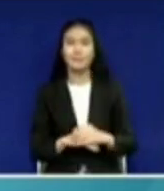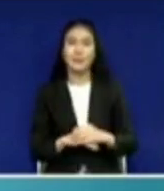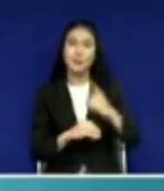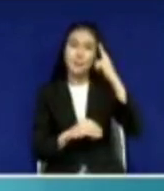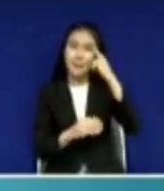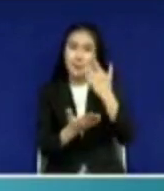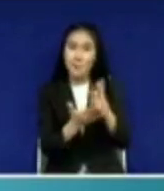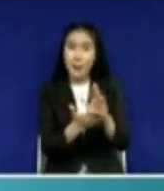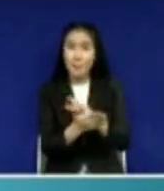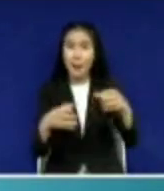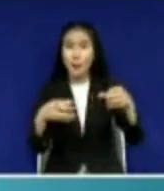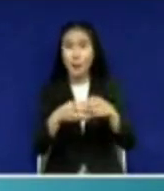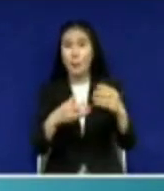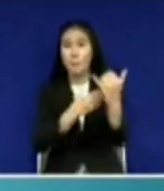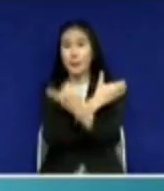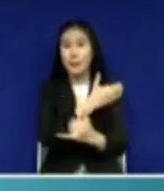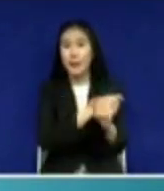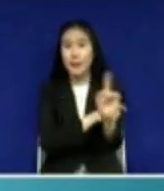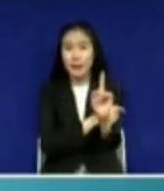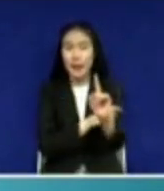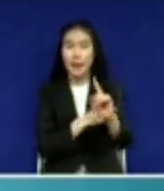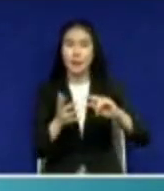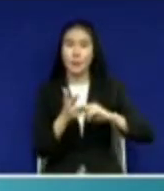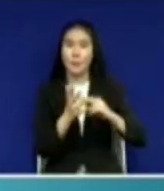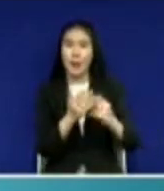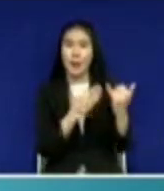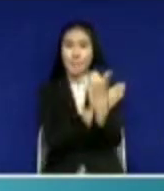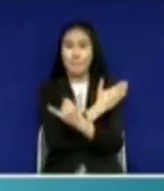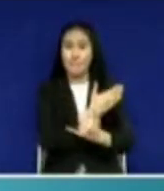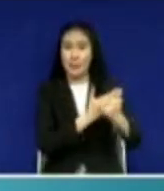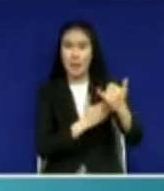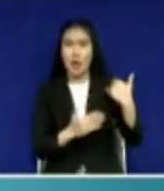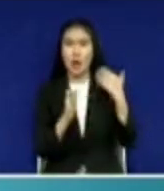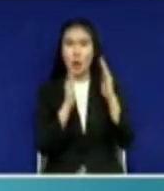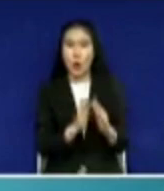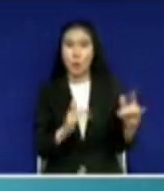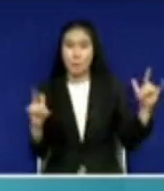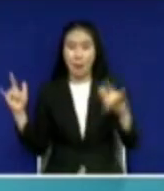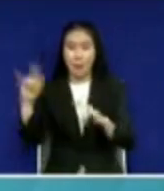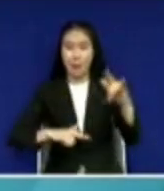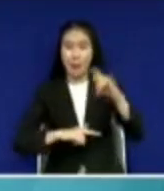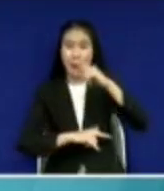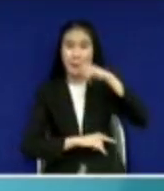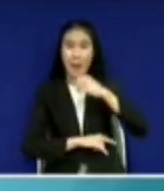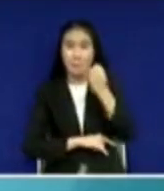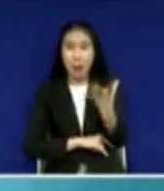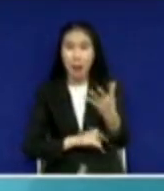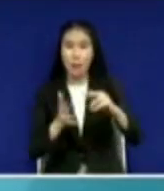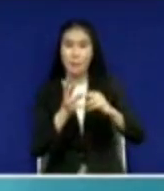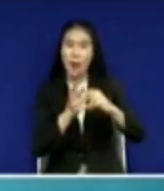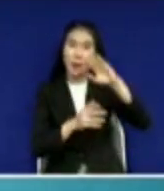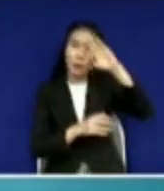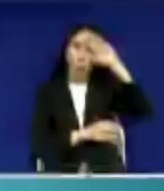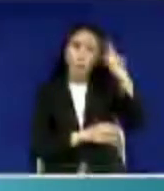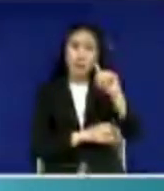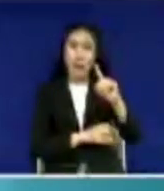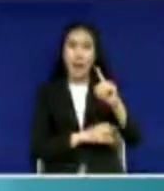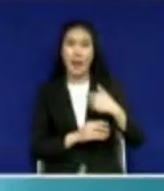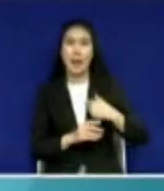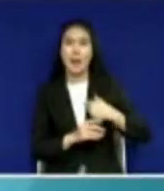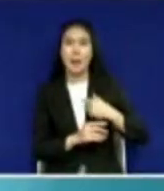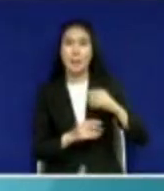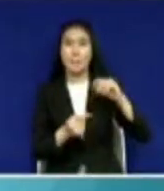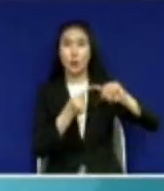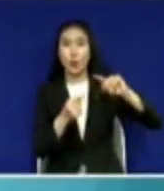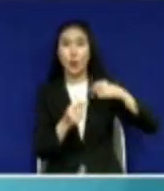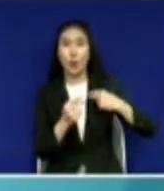ามประเทศต้นทางค่ะพบว่าประเทศที่มีคนเดินทางกลับมาแล้วป่วยมากที่สุดก็คือเดินทางกลับมาจากประเทศคูเวตค่ะ